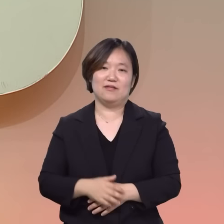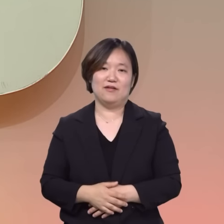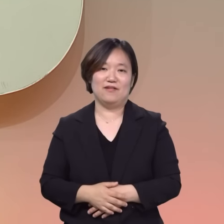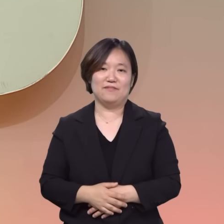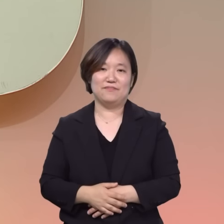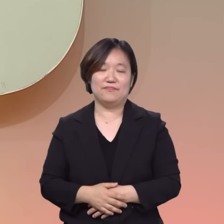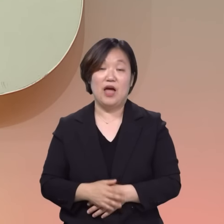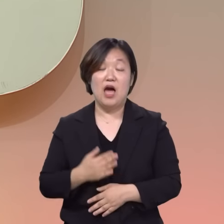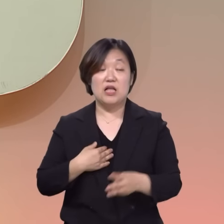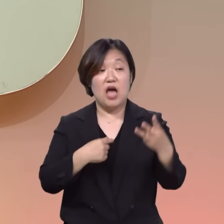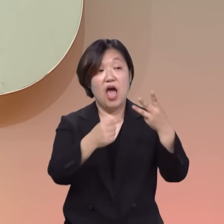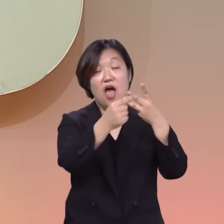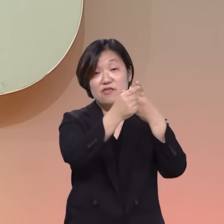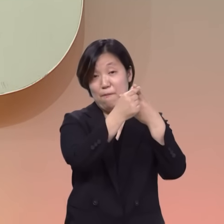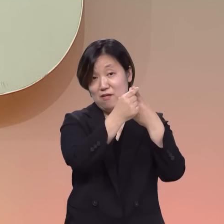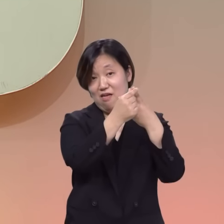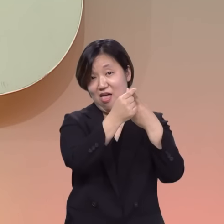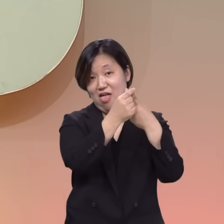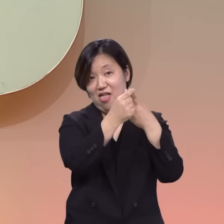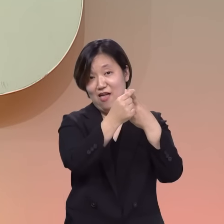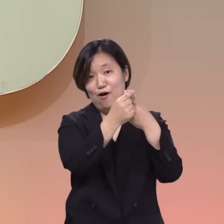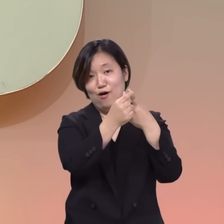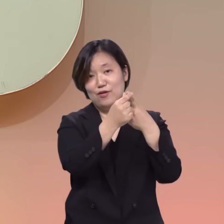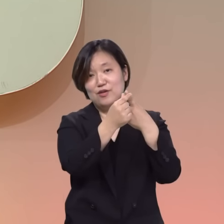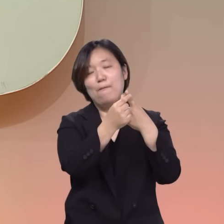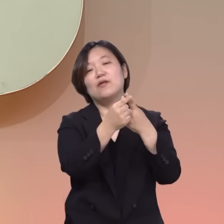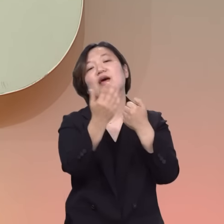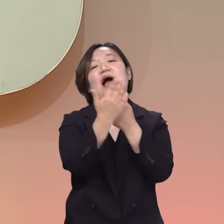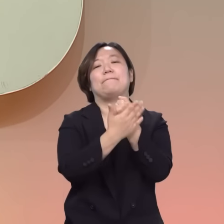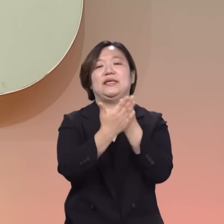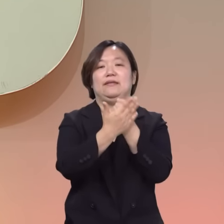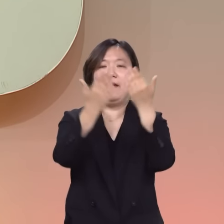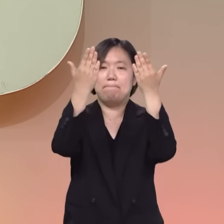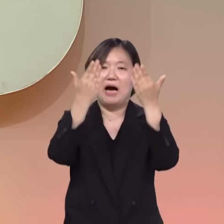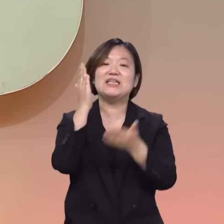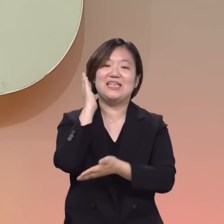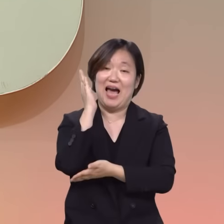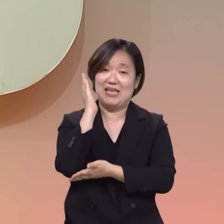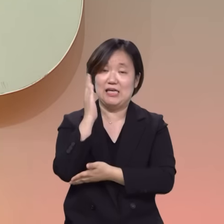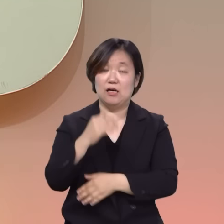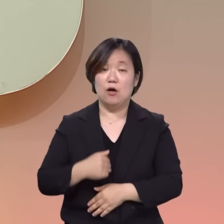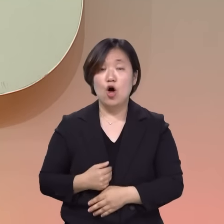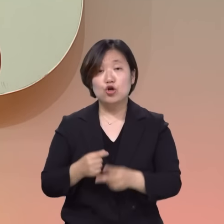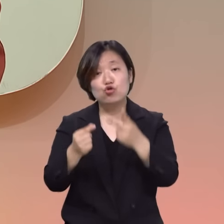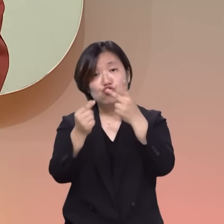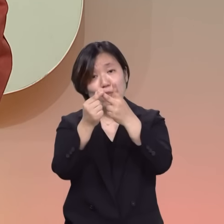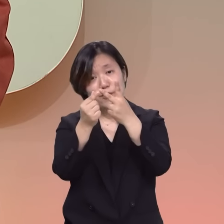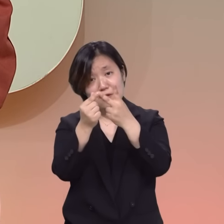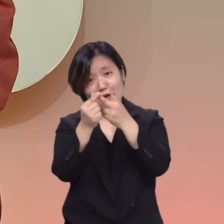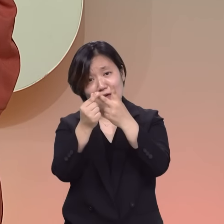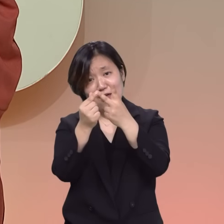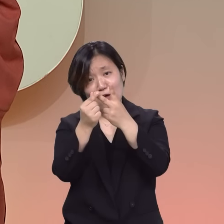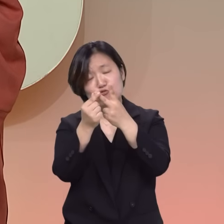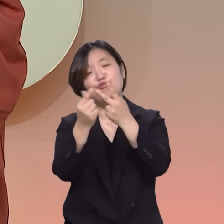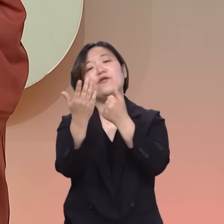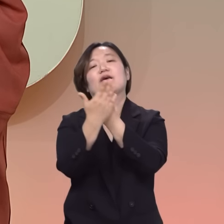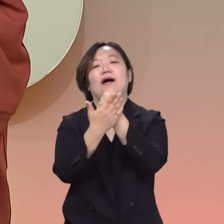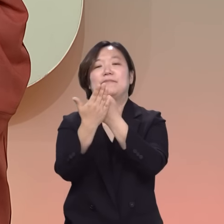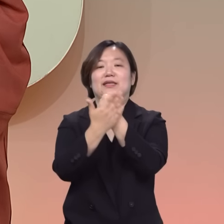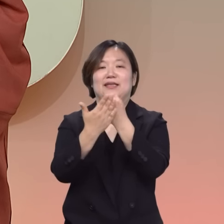행자 때 경험한 이제 첫 번째 가피가 되겠습니다 그리고 또 이제 두 번째 가피가